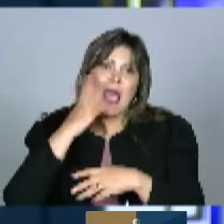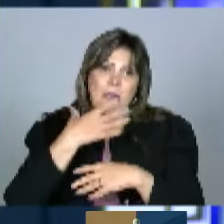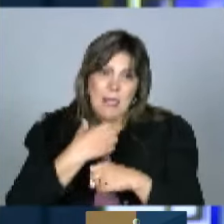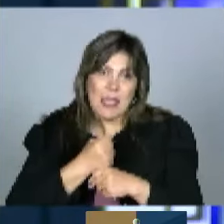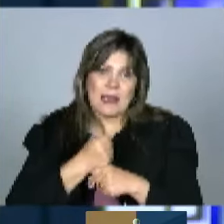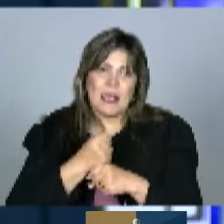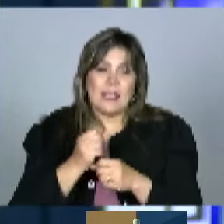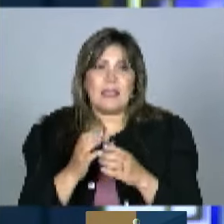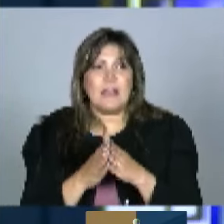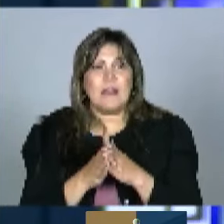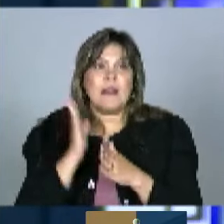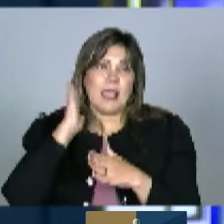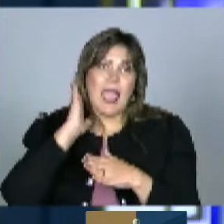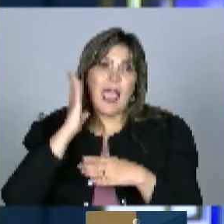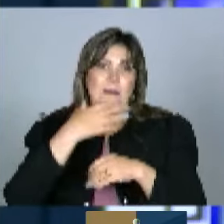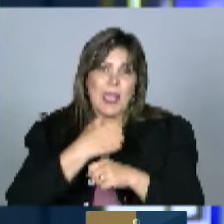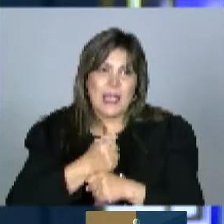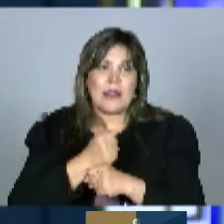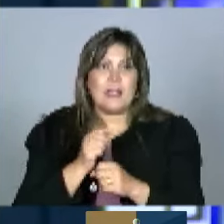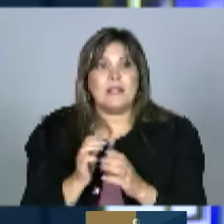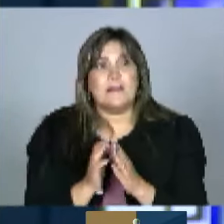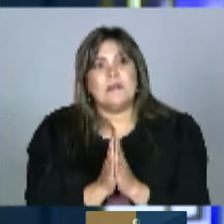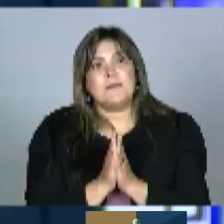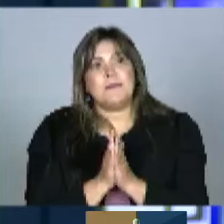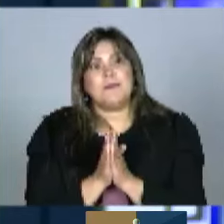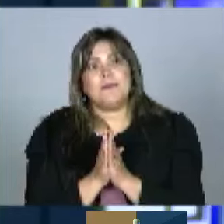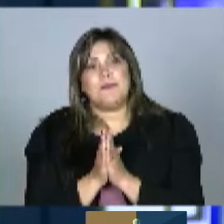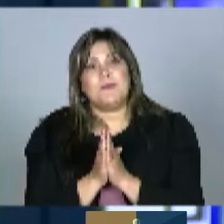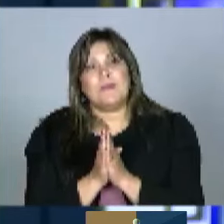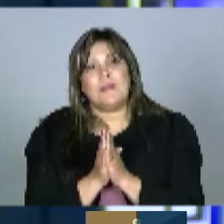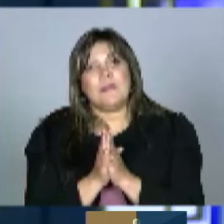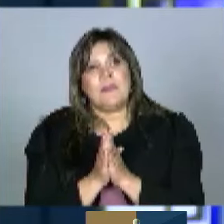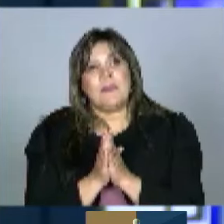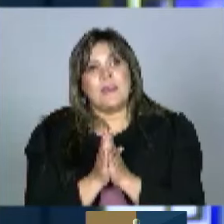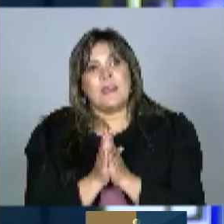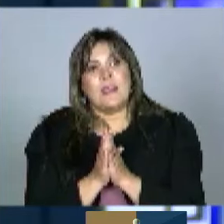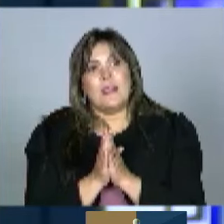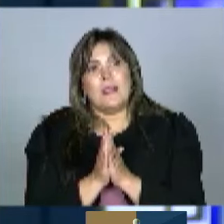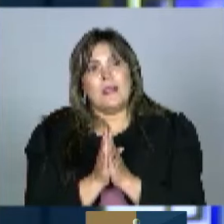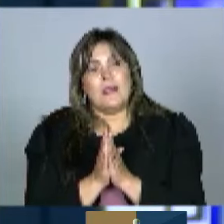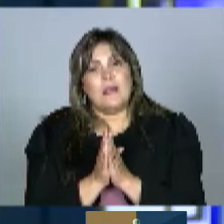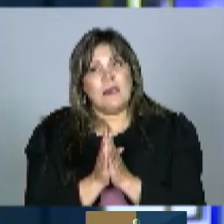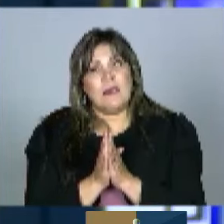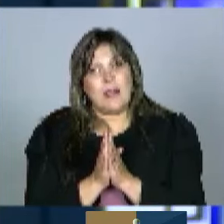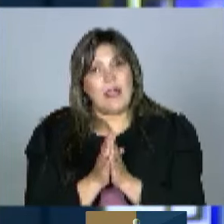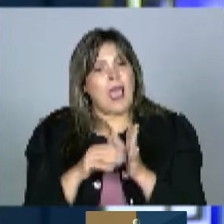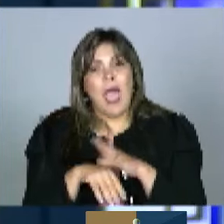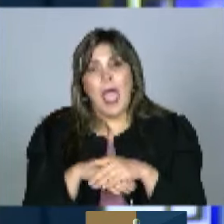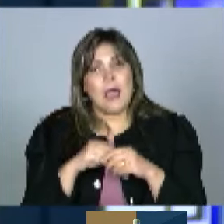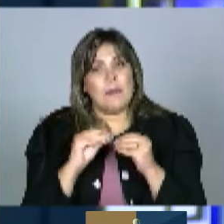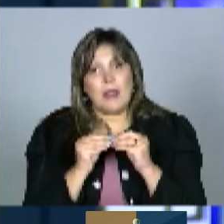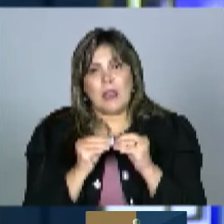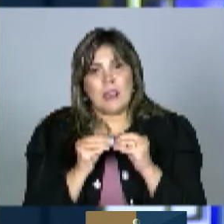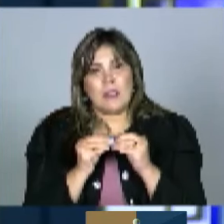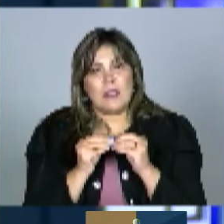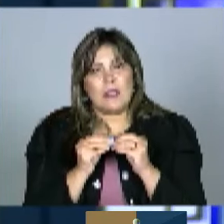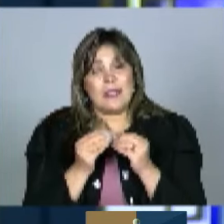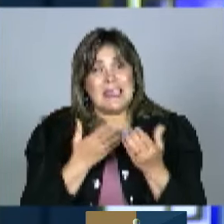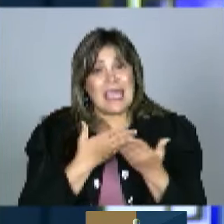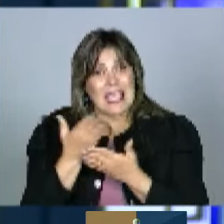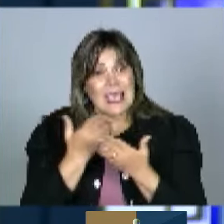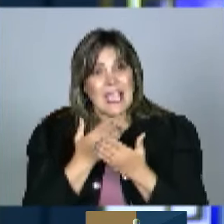سلفه على سبيل الامانه طيب تمام طب ما ايصال امانه معاك اه طيب ما انا كلمت المدام بتاعته